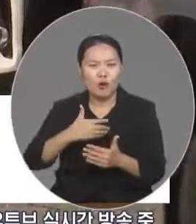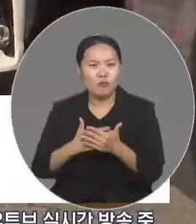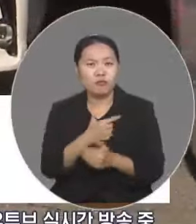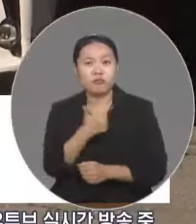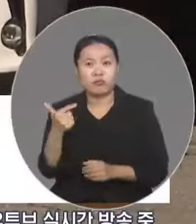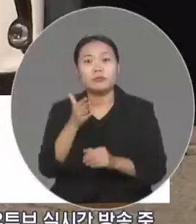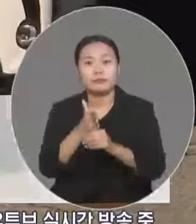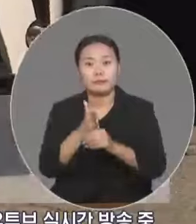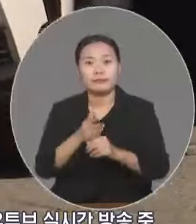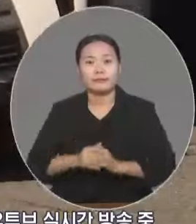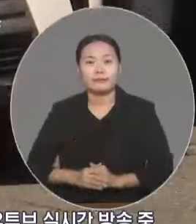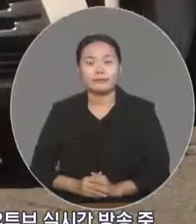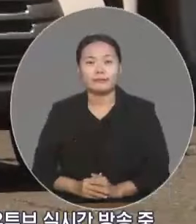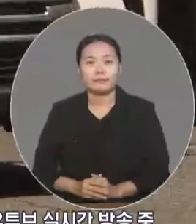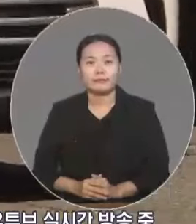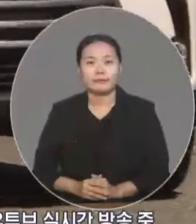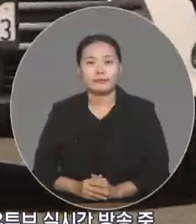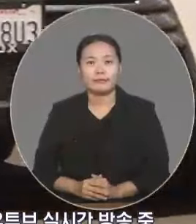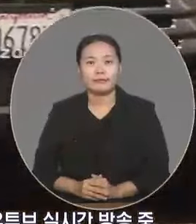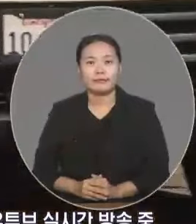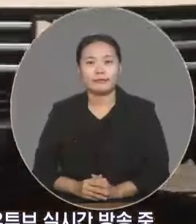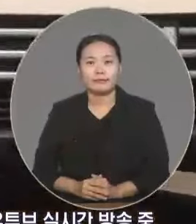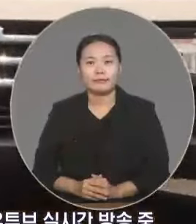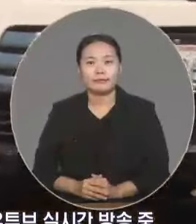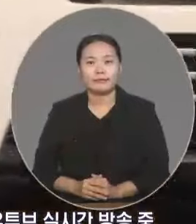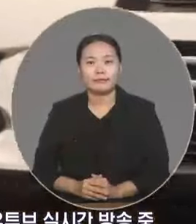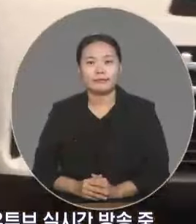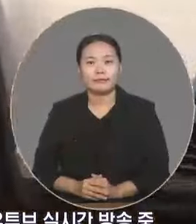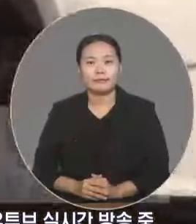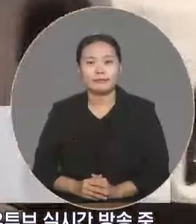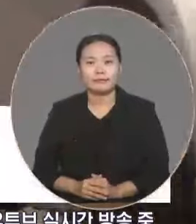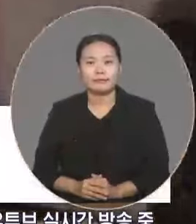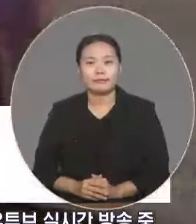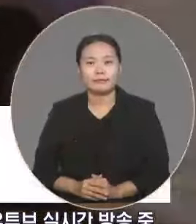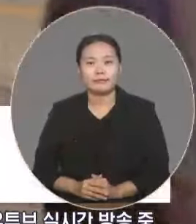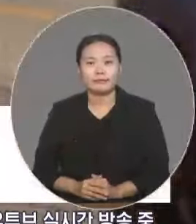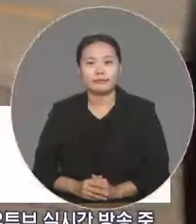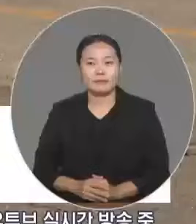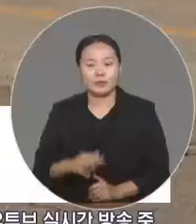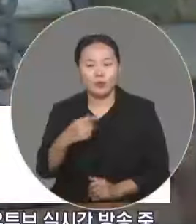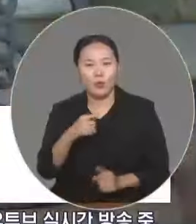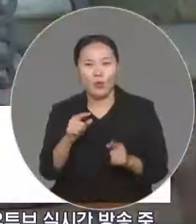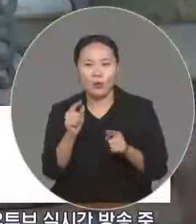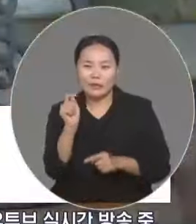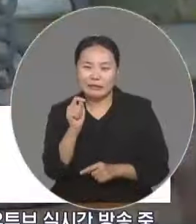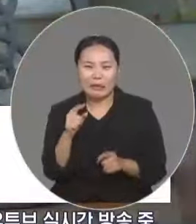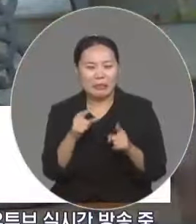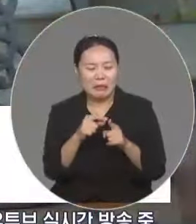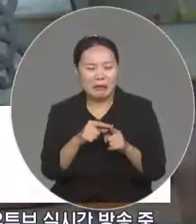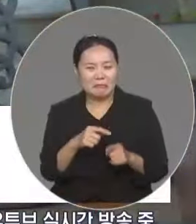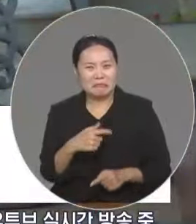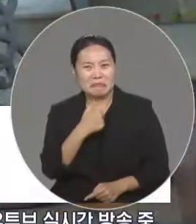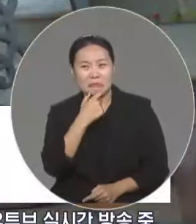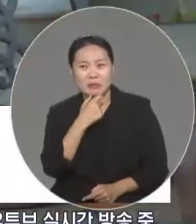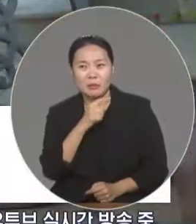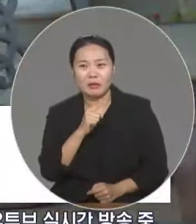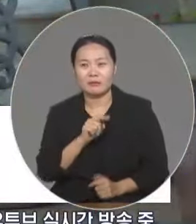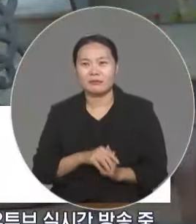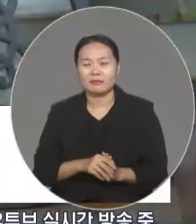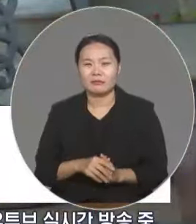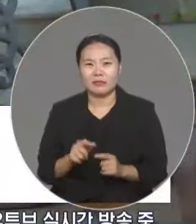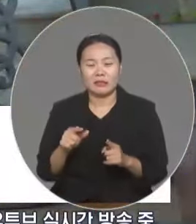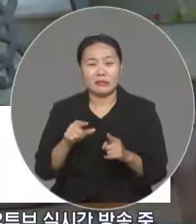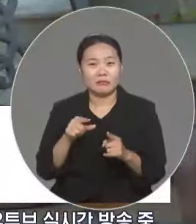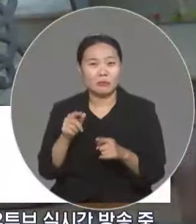불안감이 커지고 있습니다. But we are offended by the word robo-taxi. They don't have permission to sit in taxi